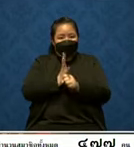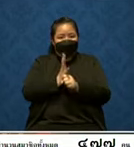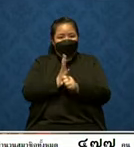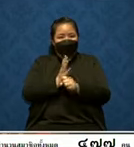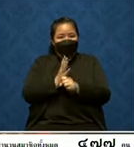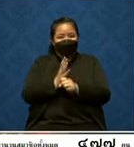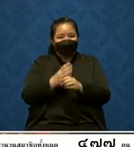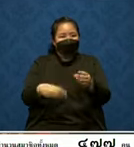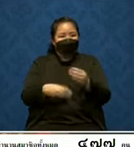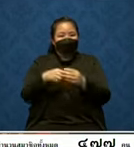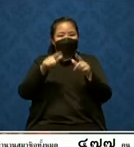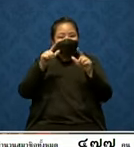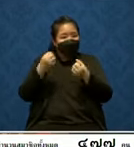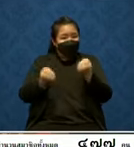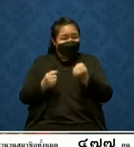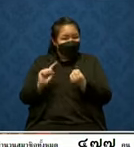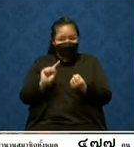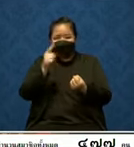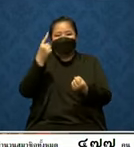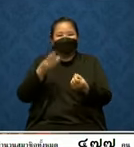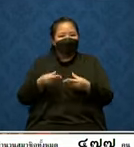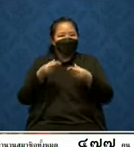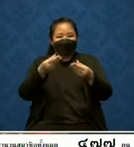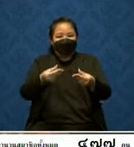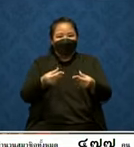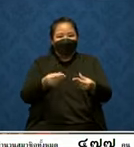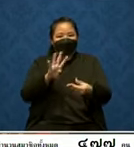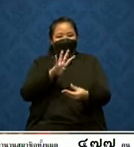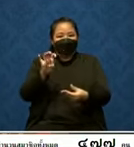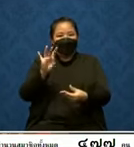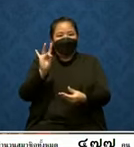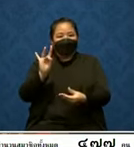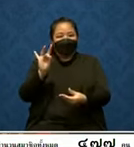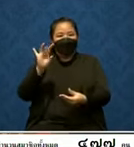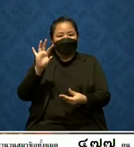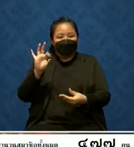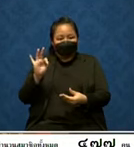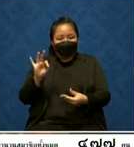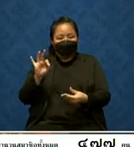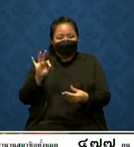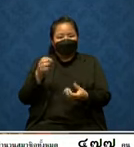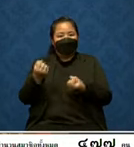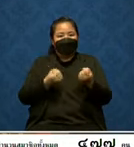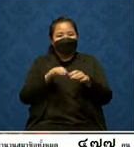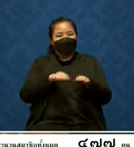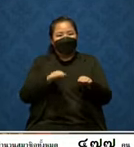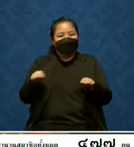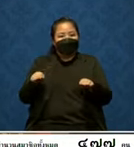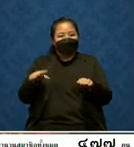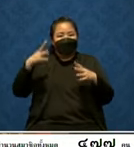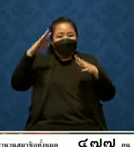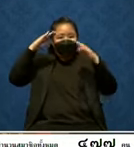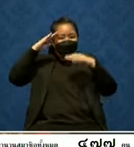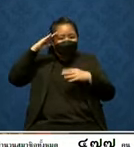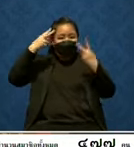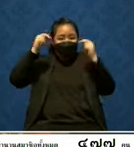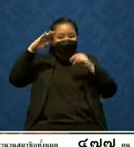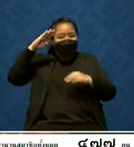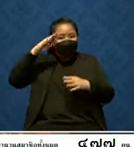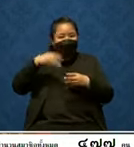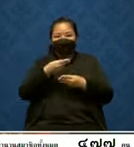ต้องซ่อมละให้รถใหม่ไปเลยรถเก่าก็ให้ไปด้วยอีก489คันพลเอกประยุทธ์ไม่ซื้อแต่ซื้อกับชท